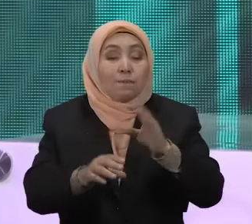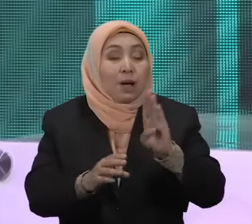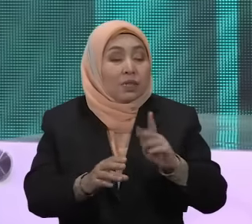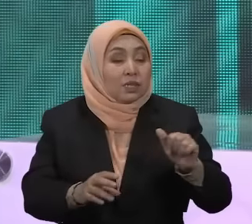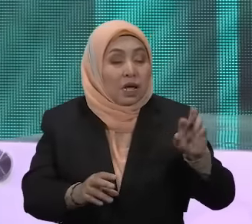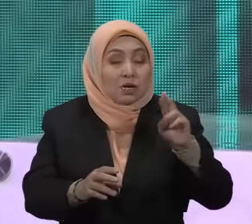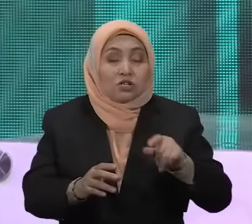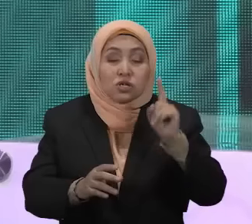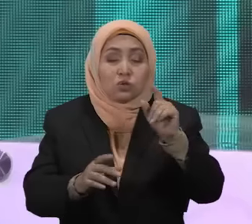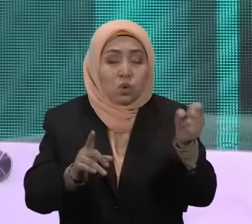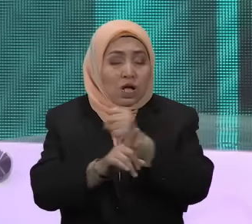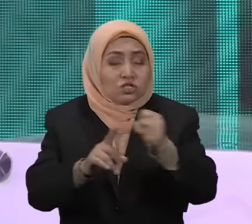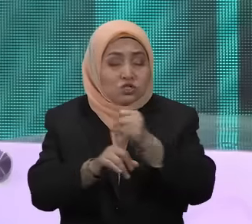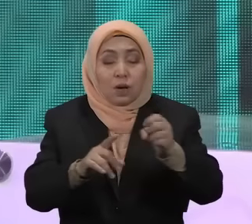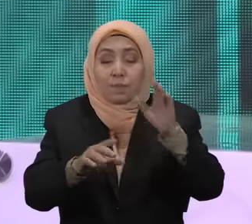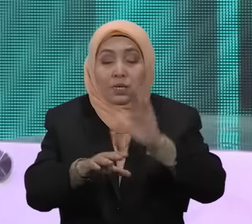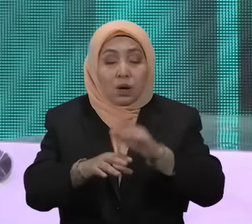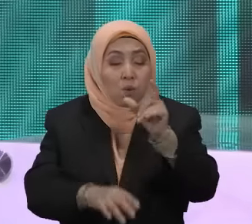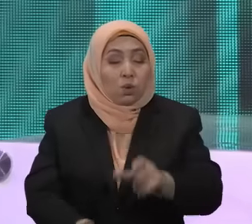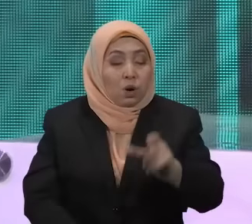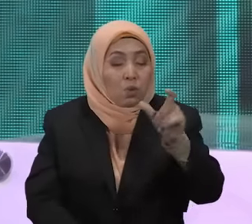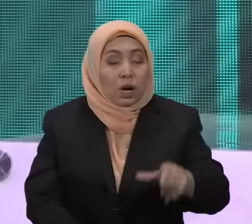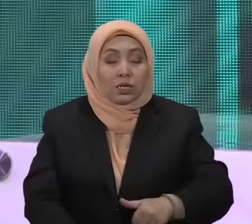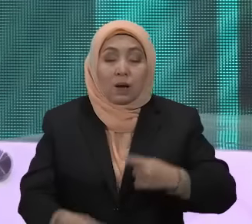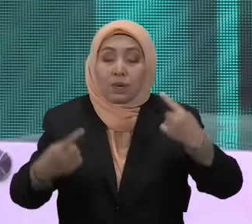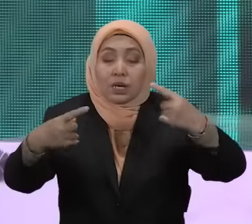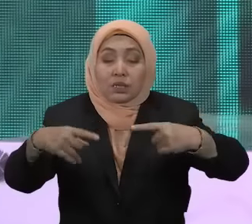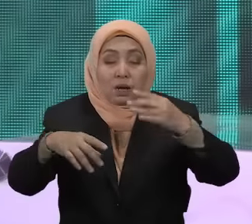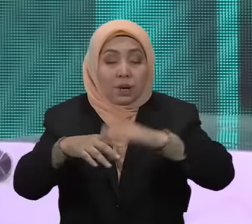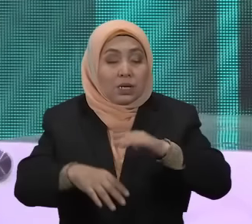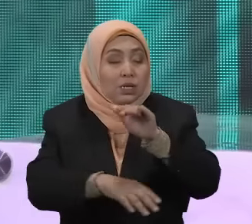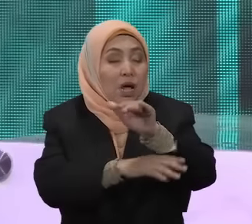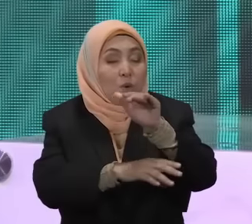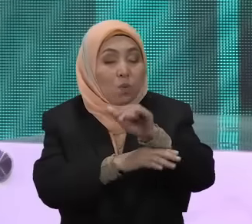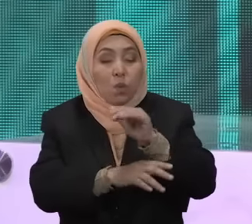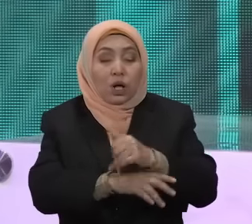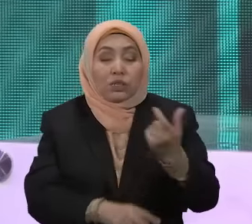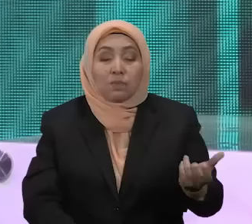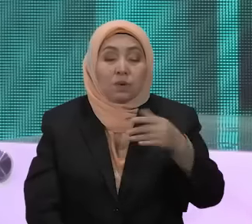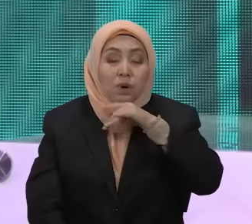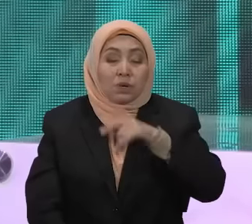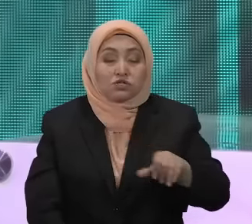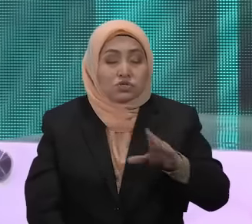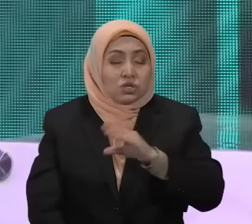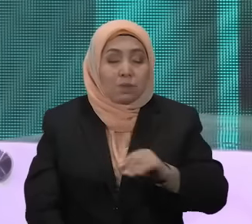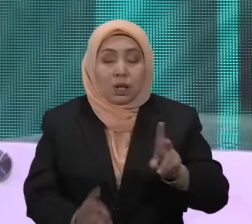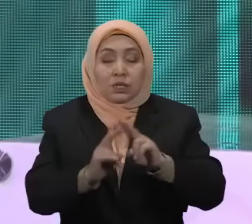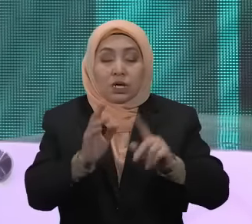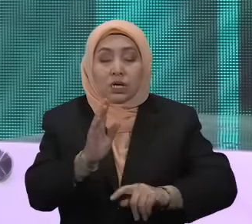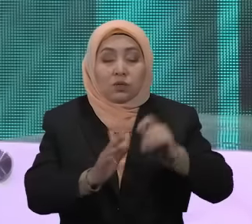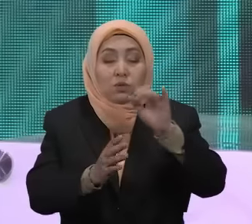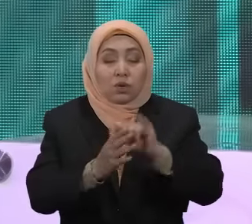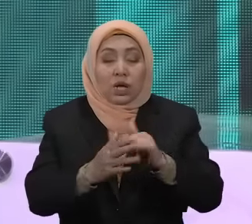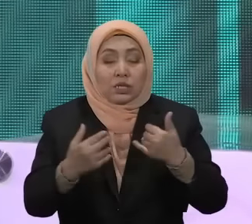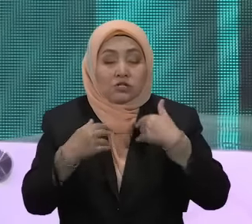itu adalah satu azab kepada orang-orang yang menentang kepada dakwah Nabi sallallahu alaihi wasallam, dan puncaknya itu